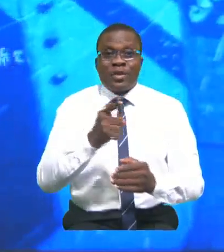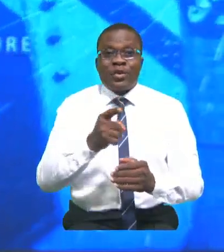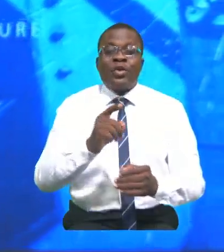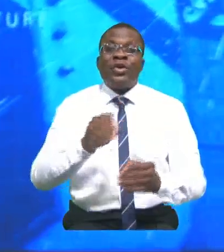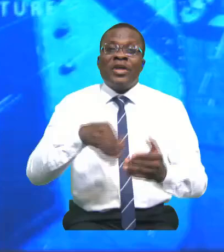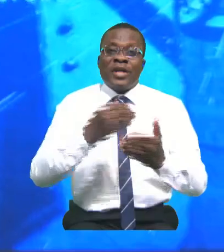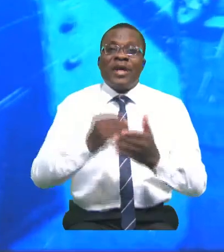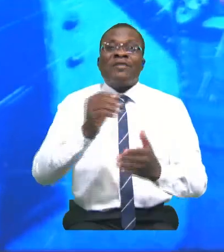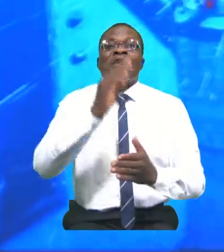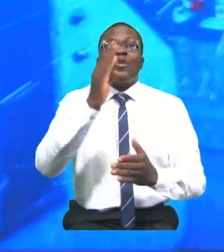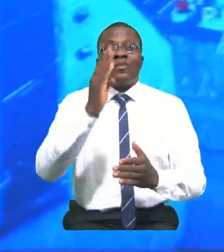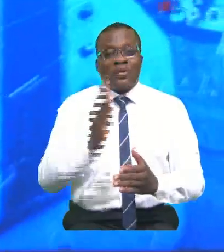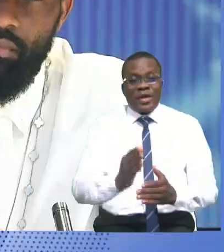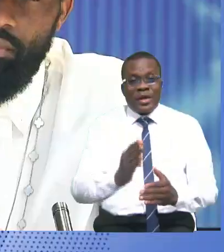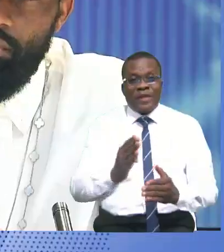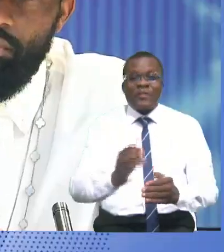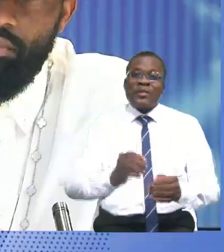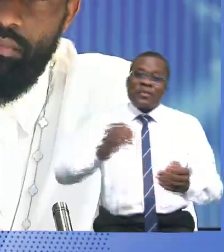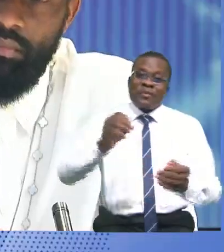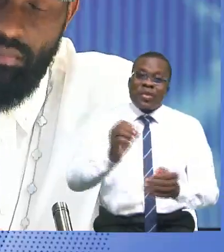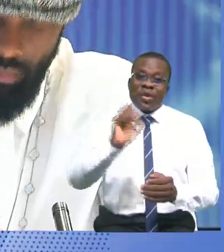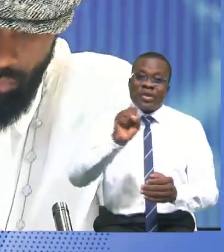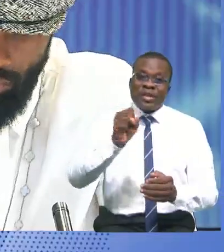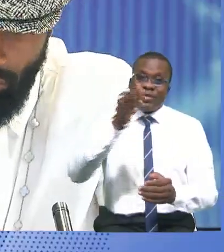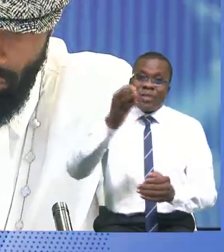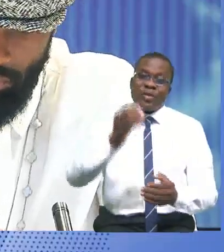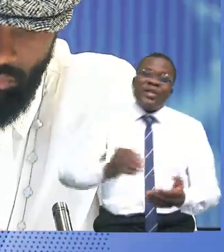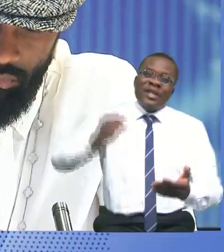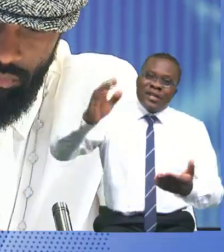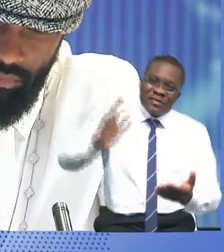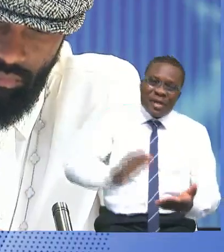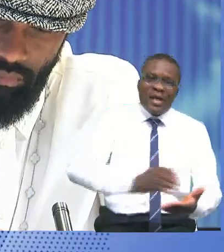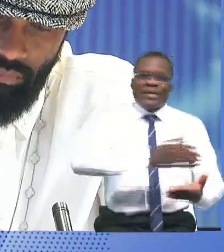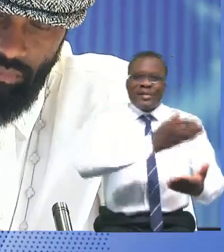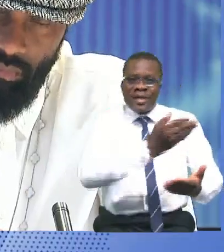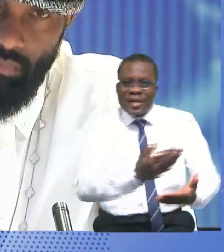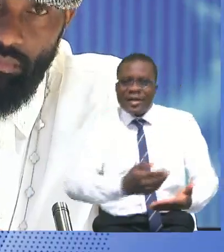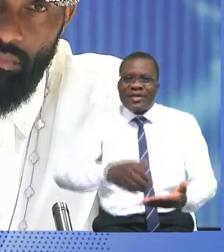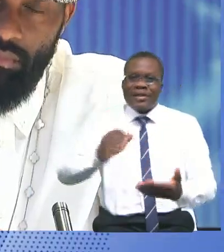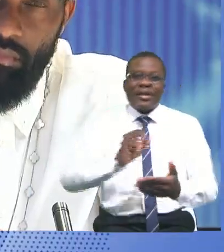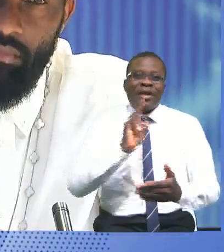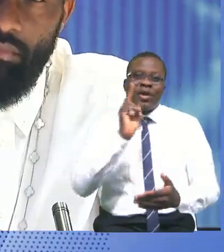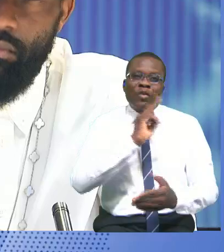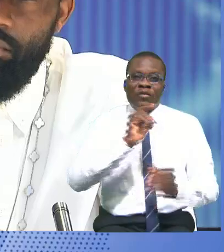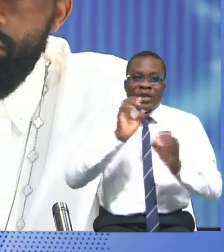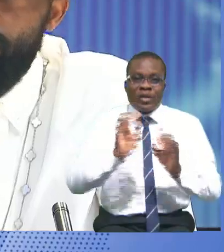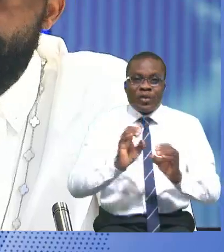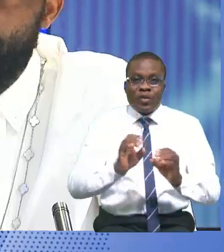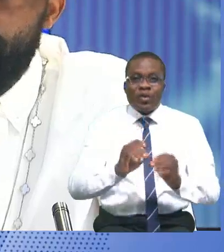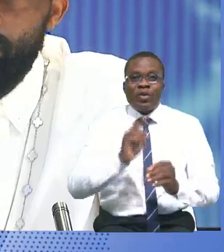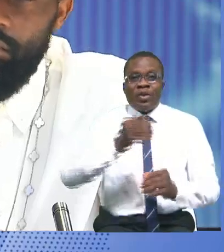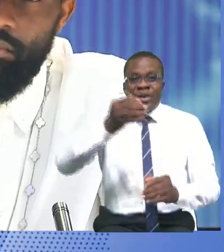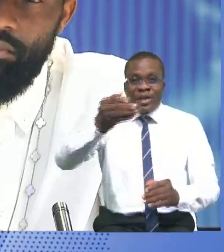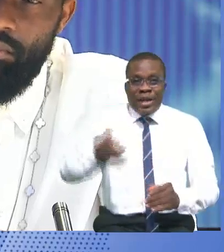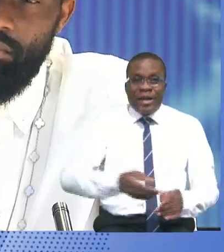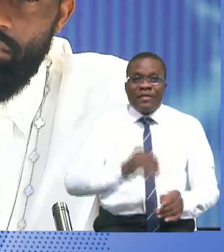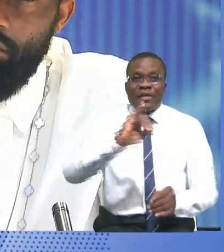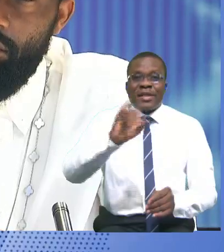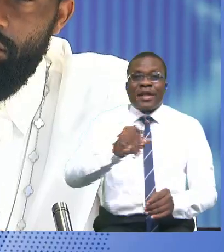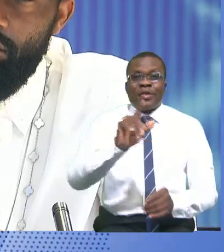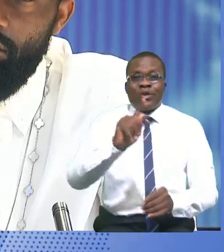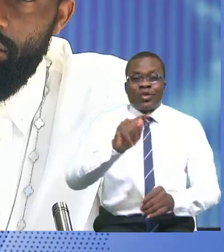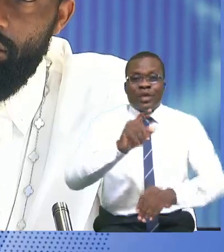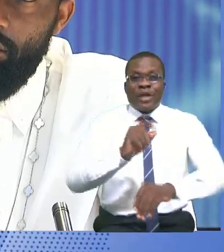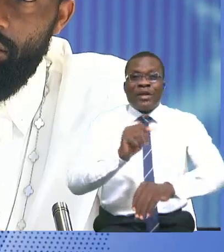Bénin il donne samedi prochain un concert VIP au NVE hôtel de Cotonou Fali poua est l'invité de ce 20ur alors